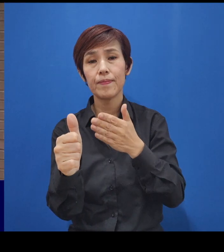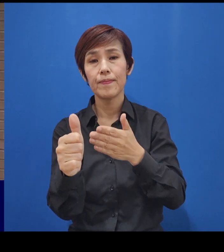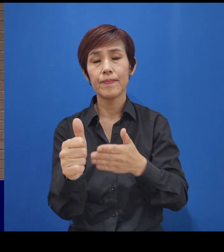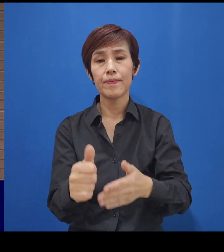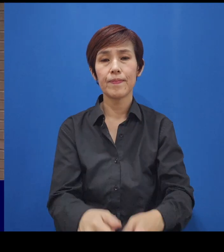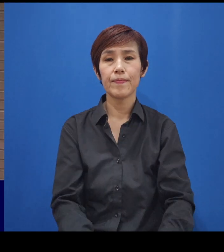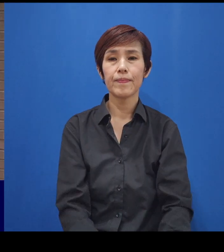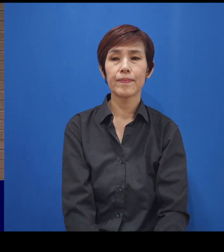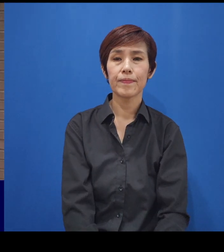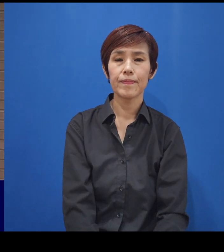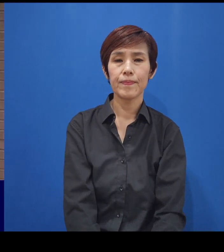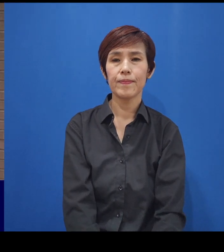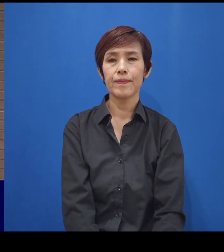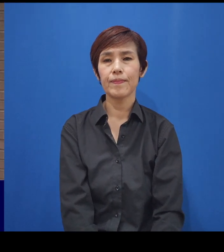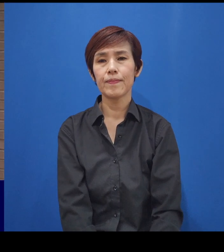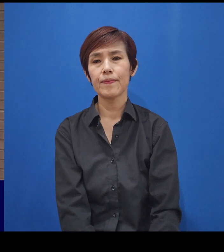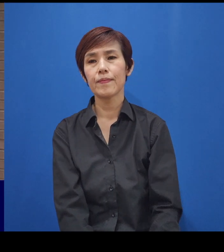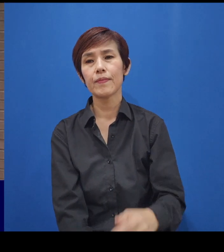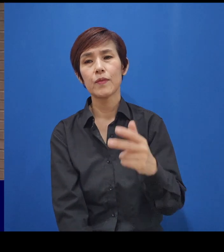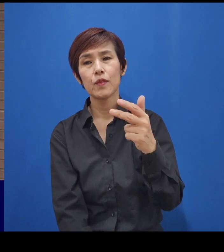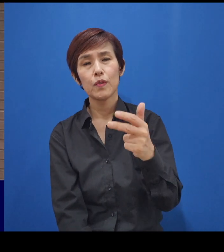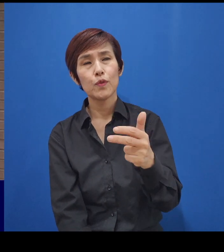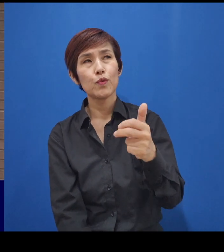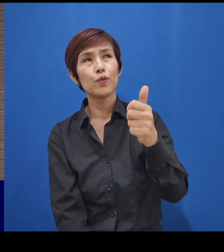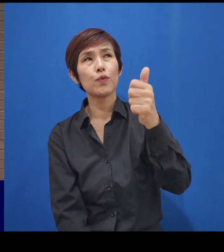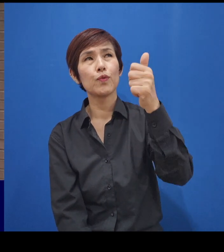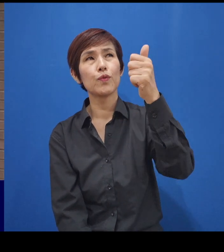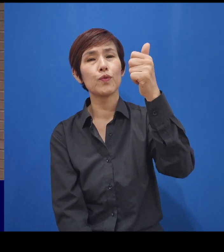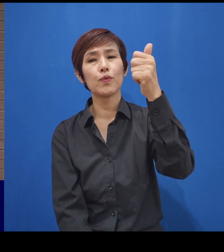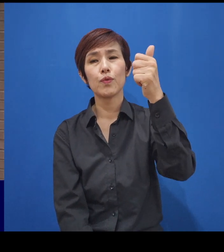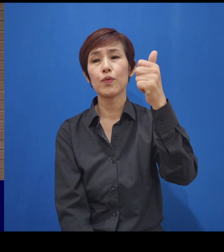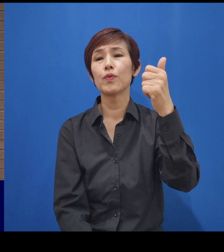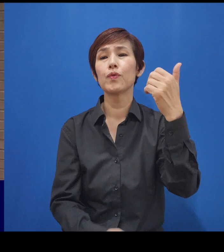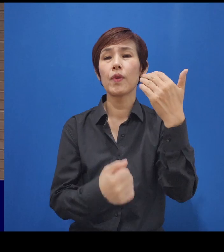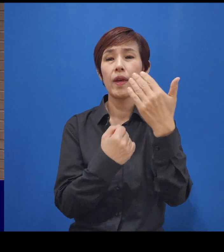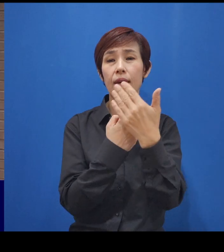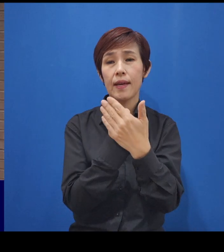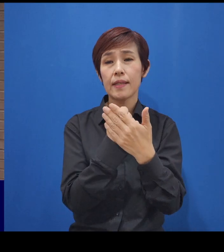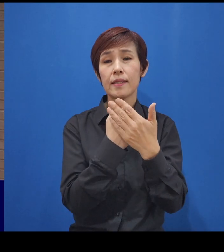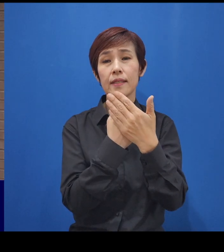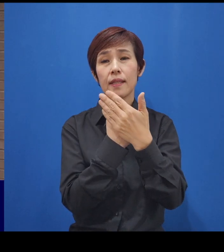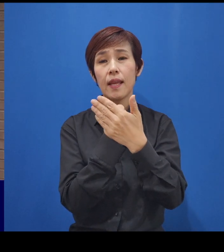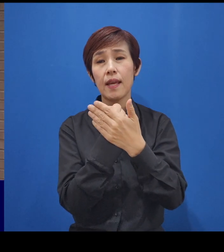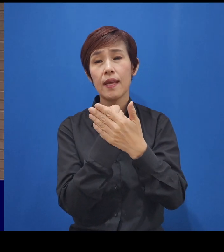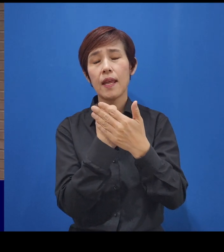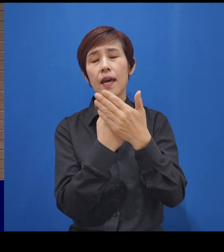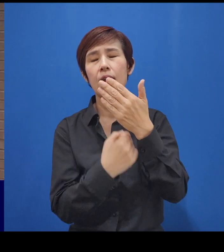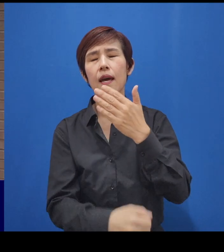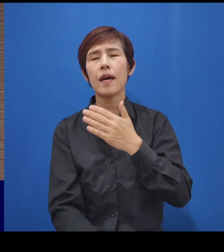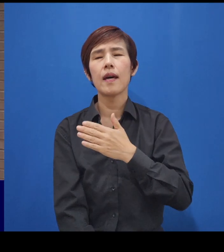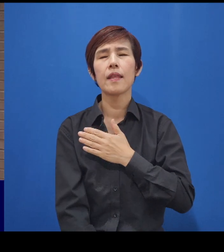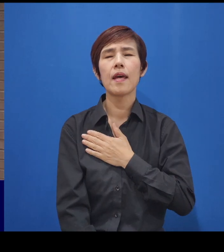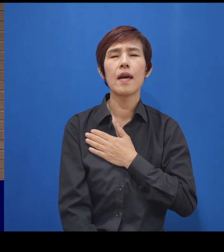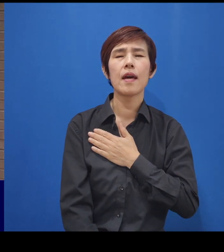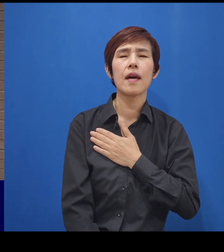마세요. 주의 은혜 내가 받아, 주의